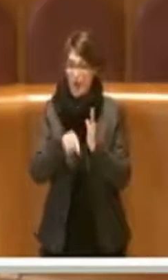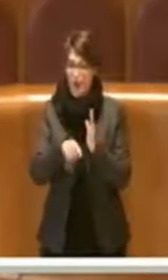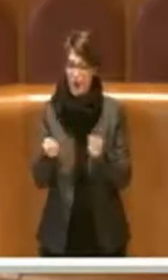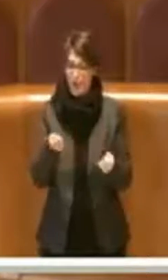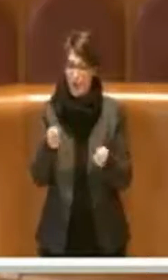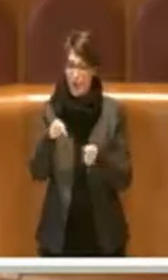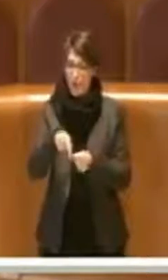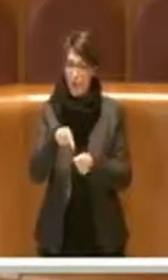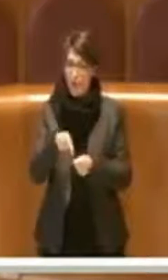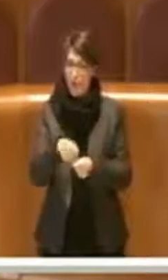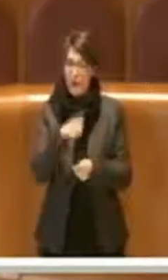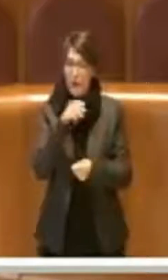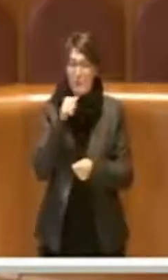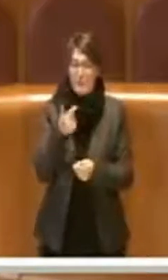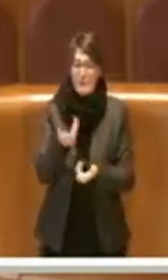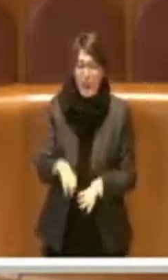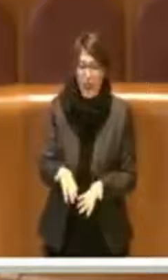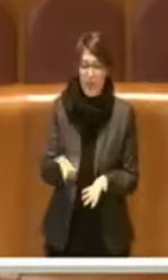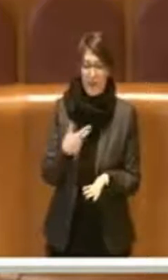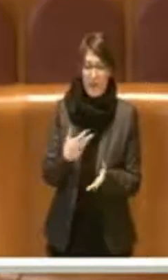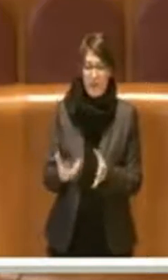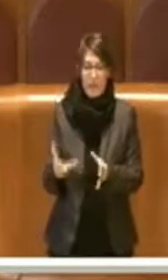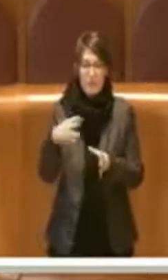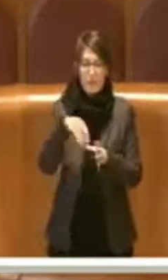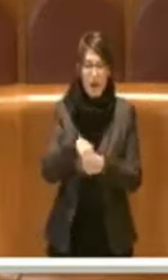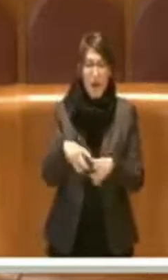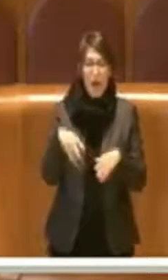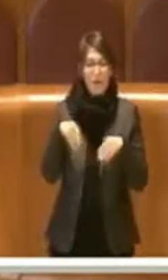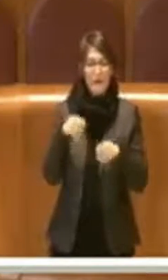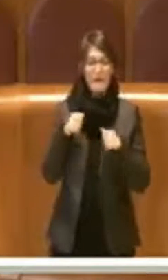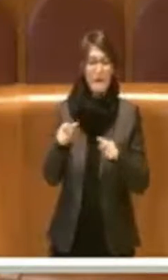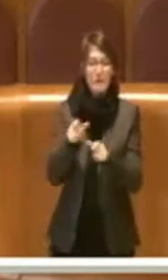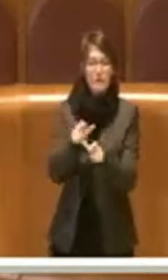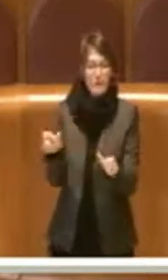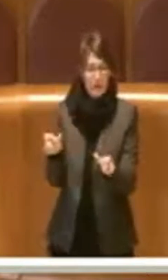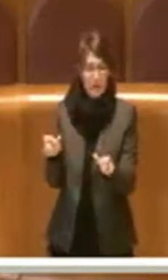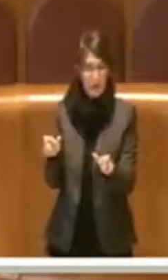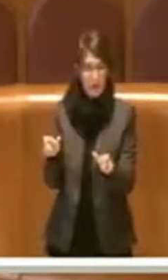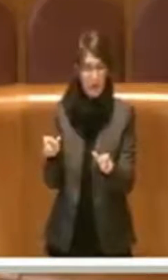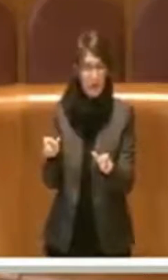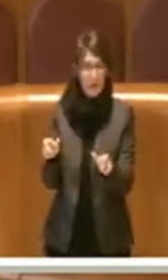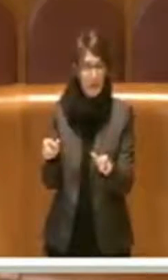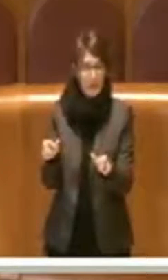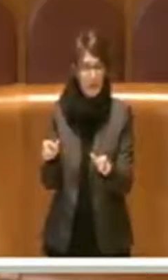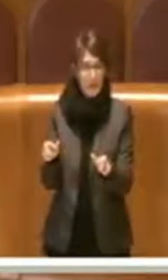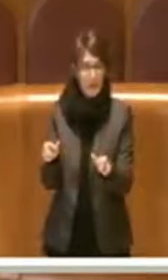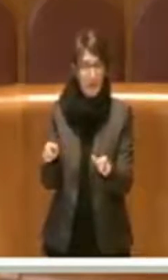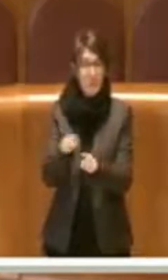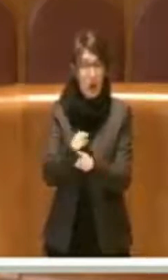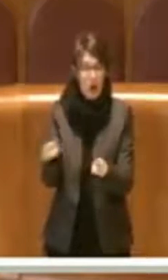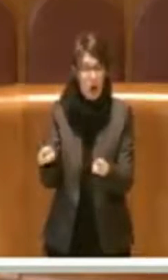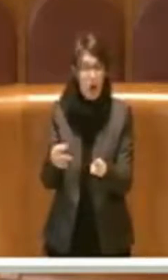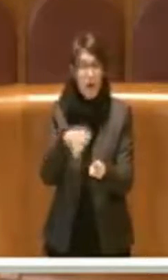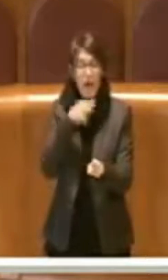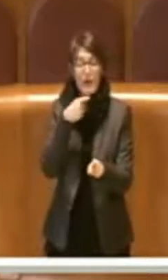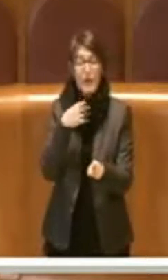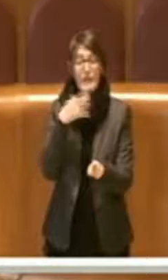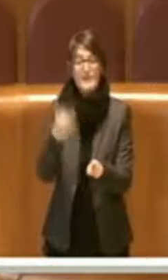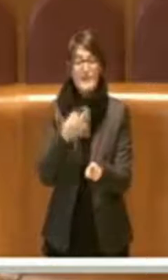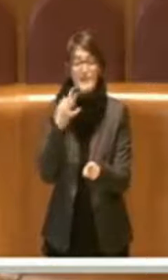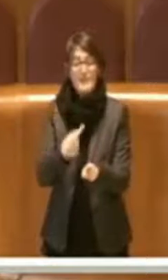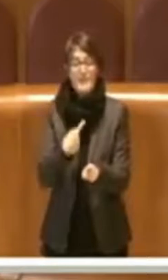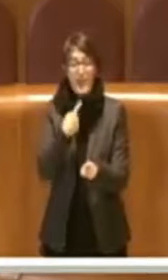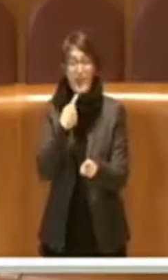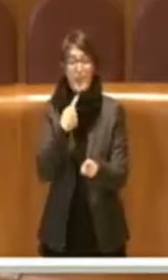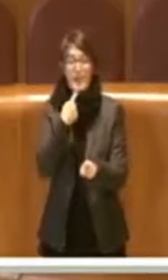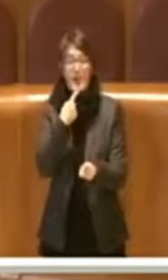di partecipazione dei cittadini alla trasformazione urbana, i cittadini hanno sempre sottolineato la necessità di intervenire